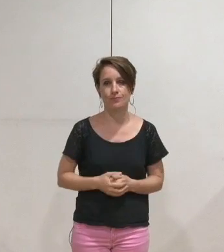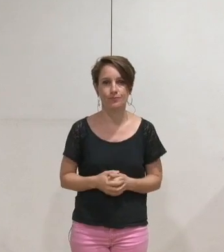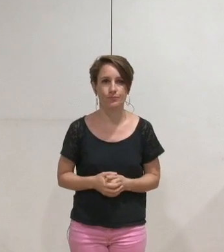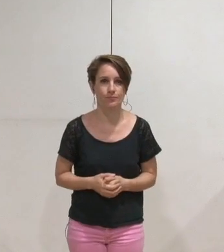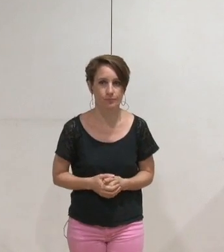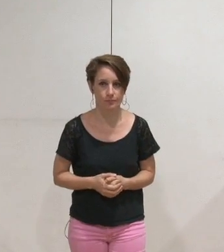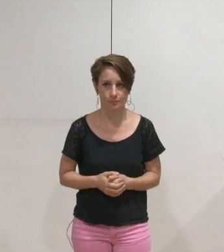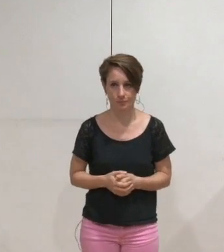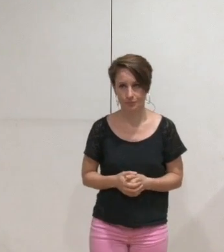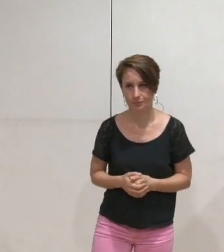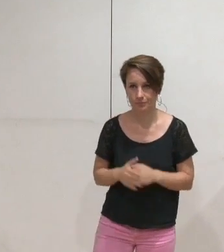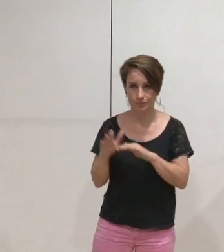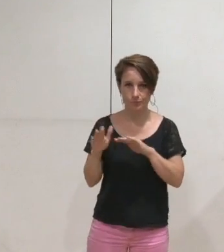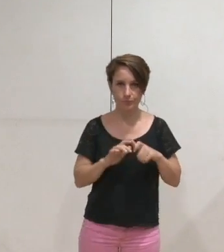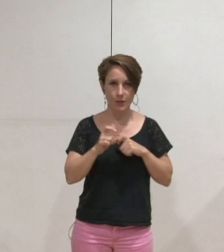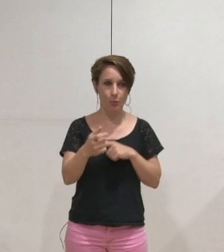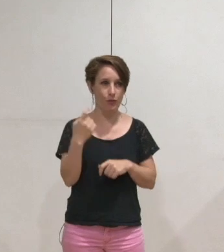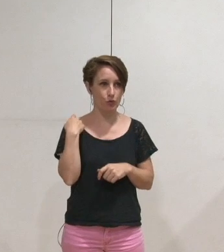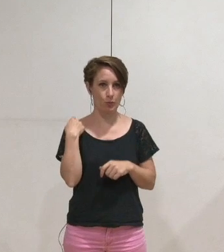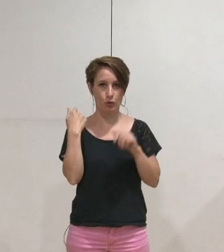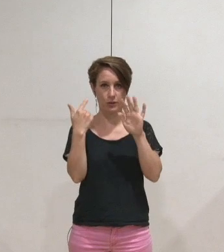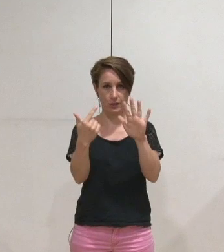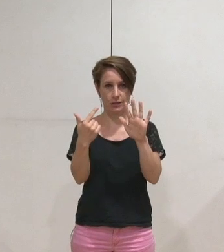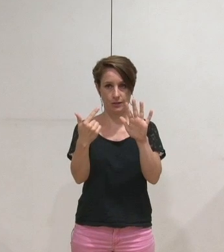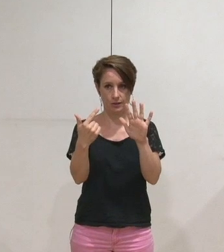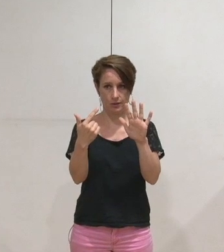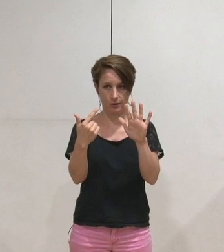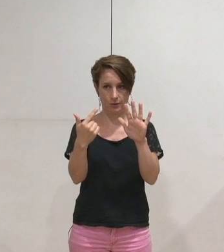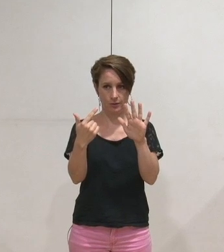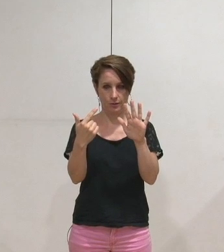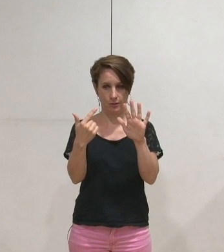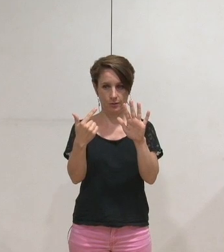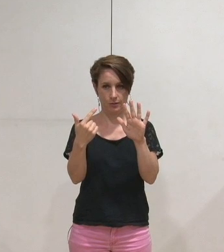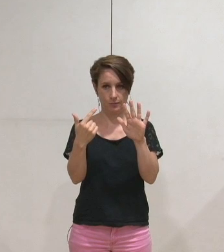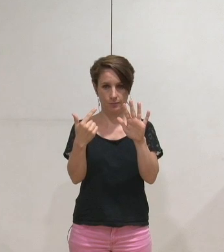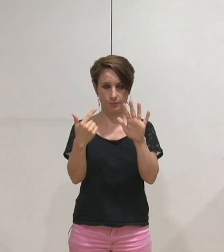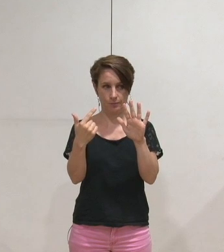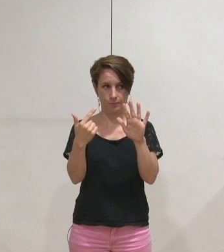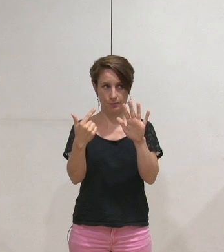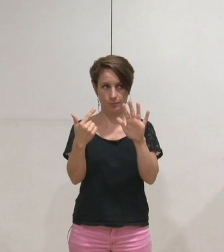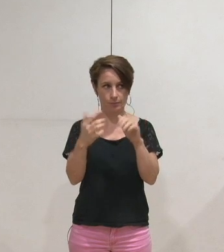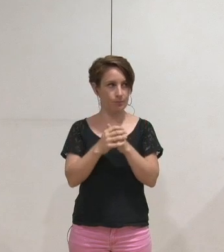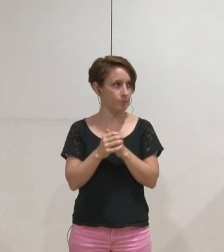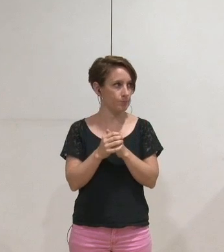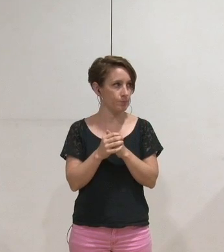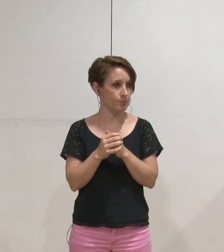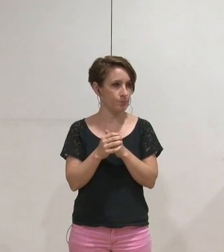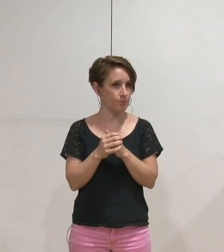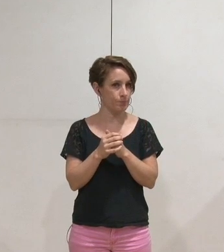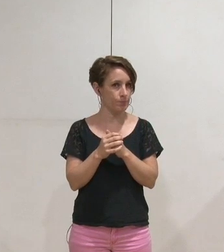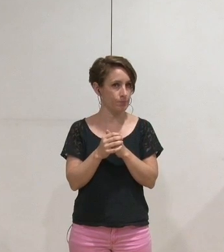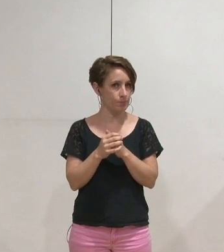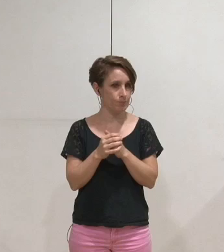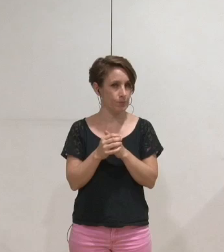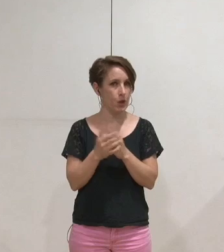adopté la 7 3 4 5 6 7 c'est la clôture des la